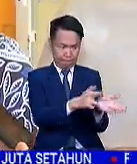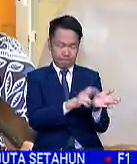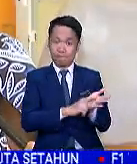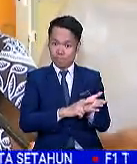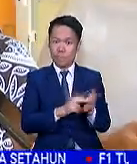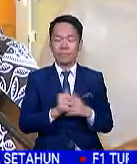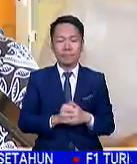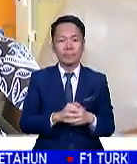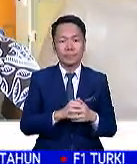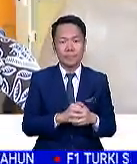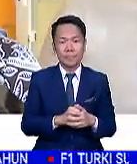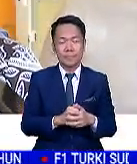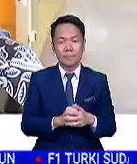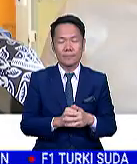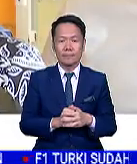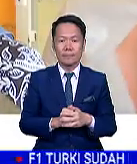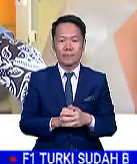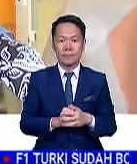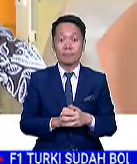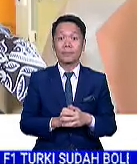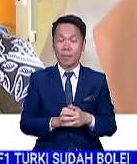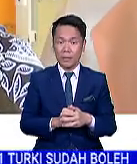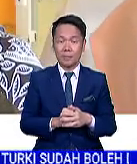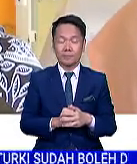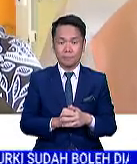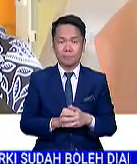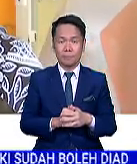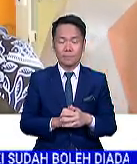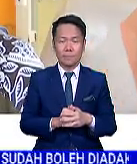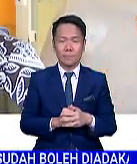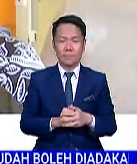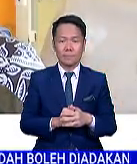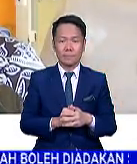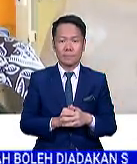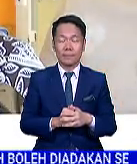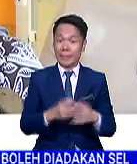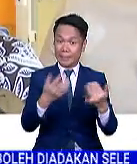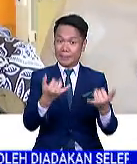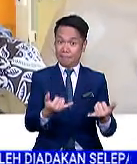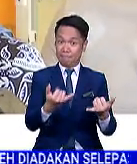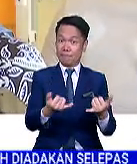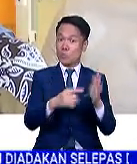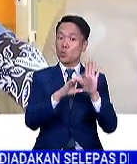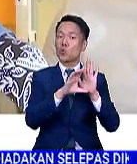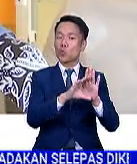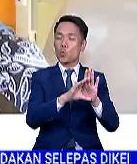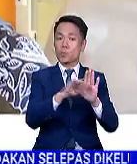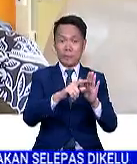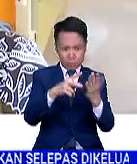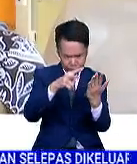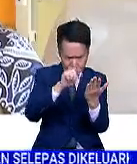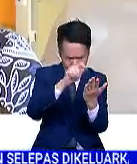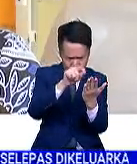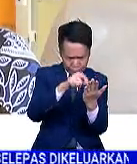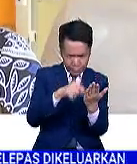Ya, dan kita telah tandakan juga, macam kita tengok atas ke hari ini, kita tengok kita dah tandakan tempat yang